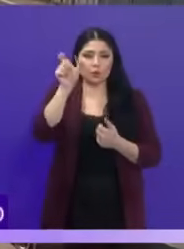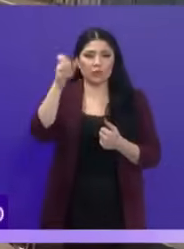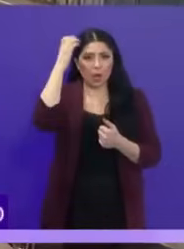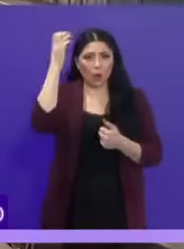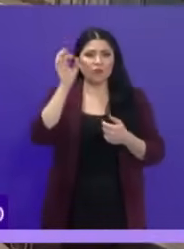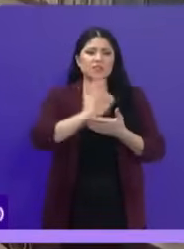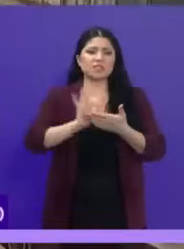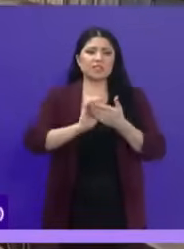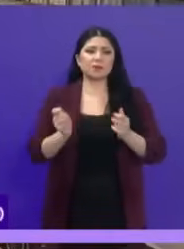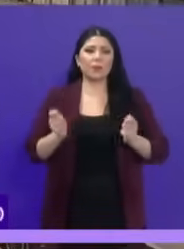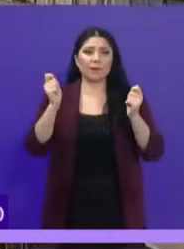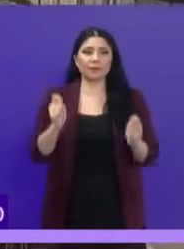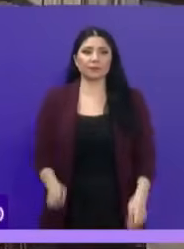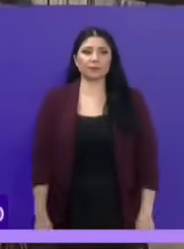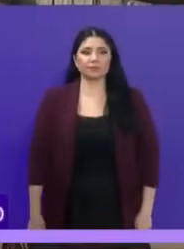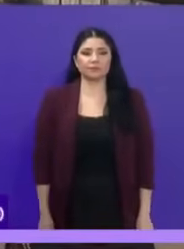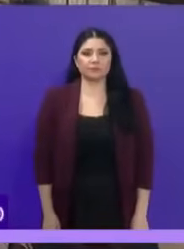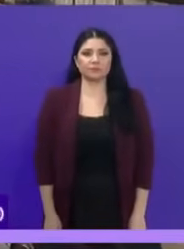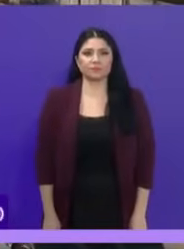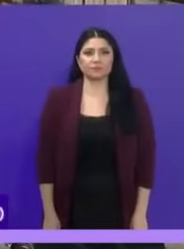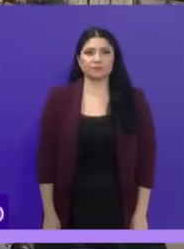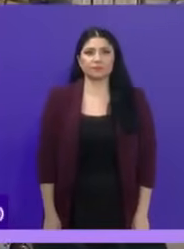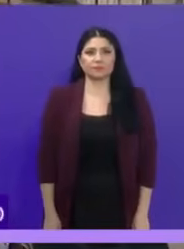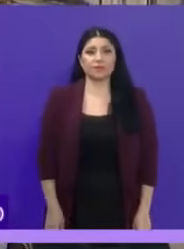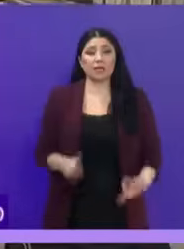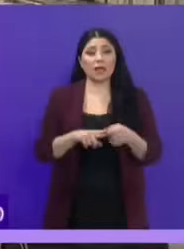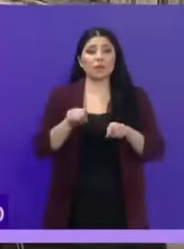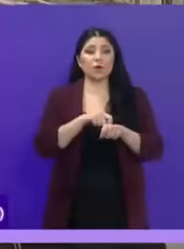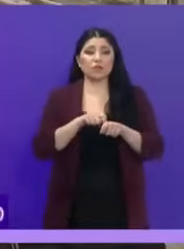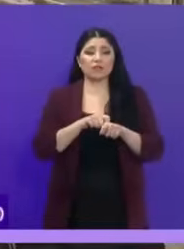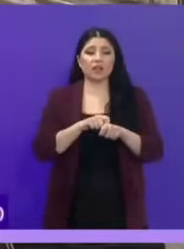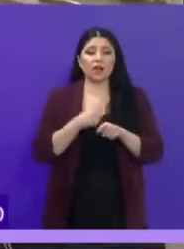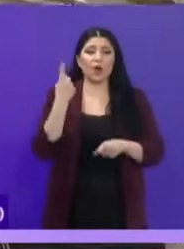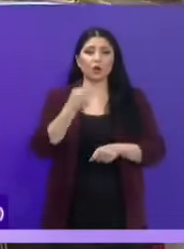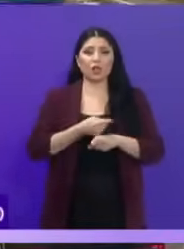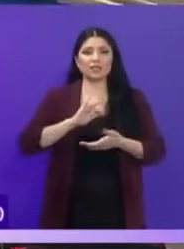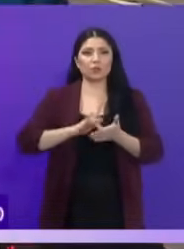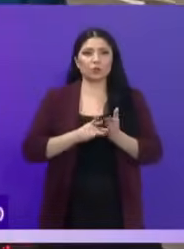venere. De modificările aduse ordonanței de urgență